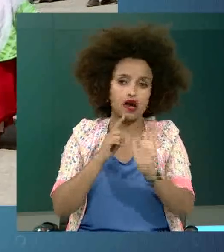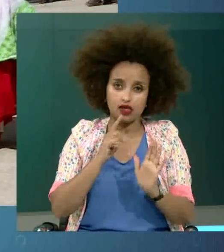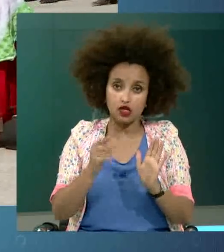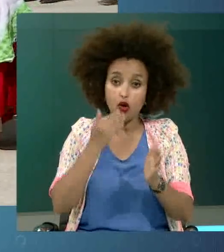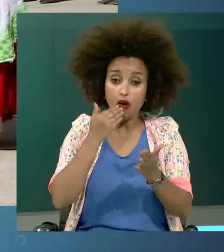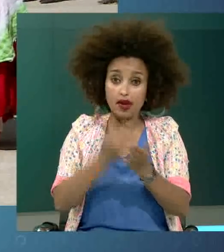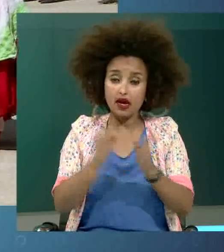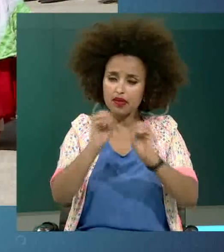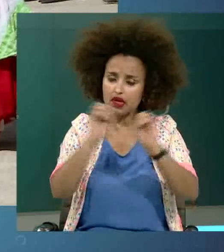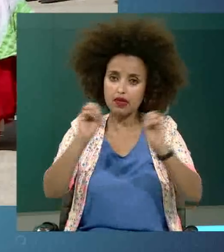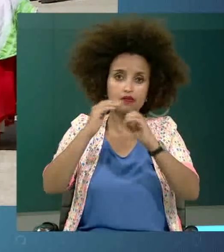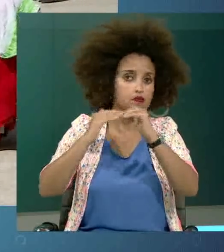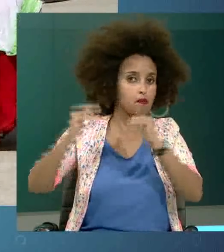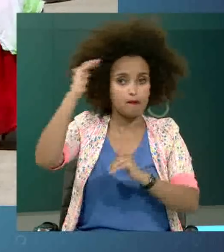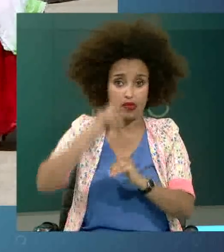መልካምነት ከምንም በላይ ነገር